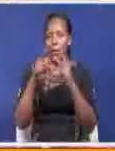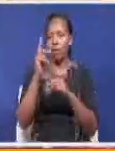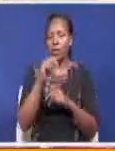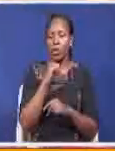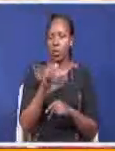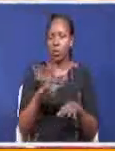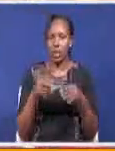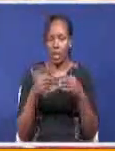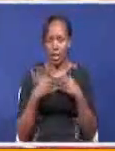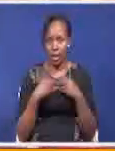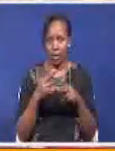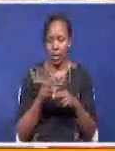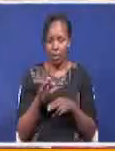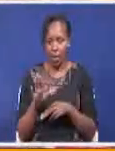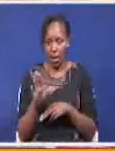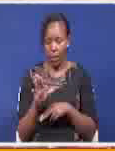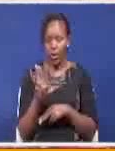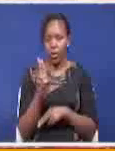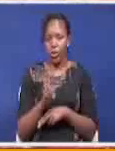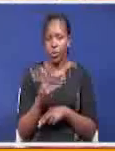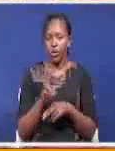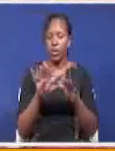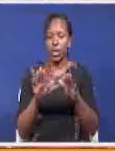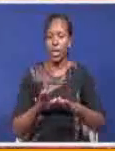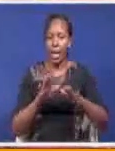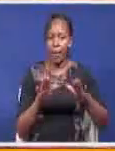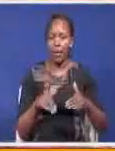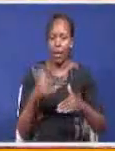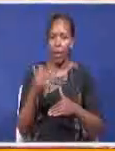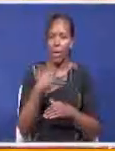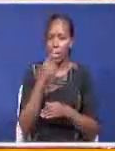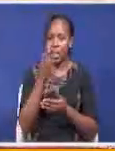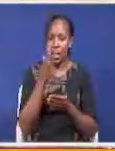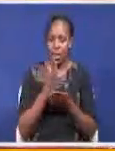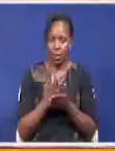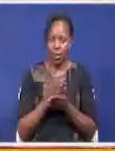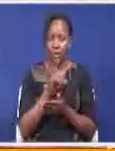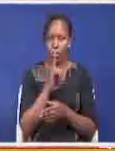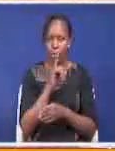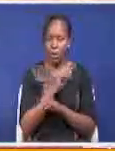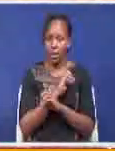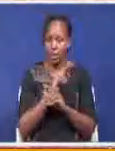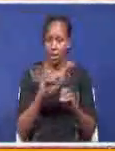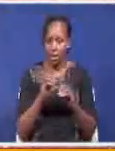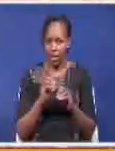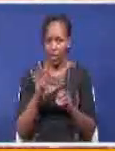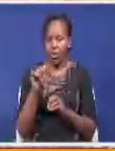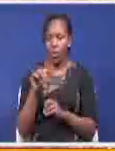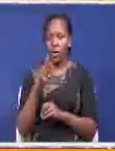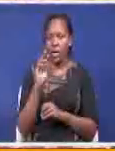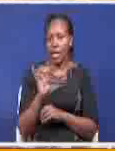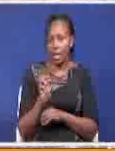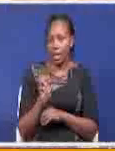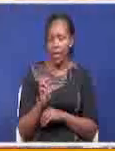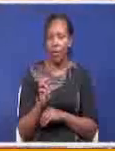kia romba kura notaku. Na hivu nkugwa uri wanda nantitia. Mtu akiro gama he Kithurwa Kindiki. Hangashita nomiru na mugeri ya nkoma hango. Hangashita